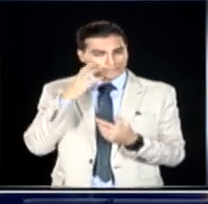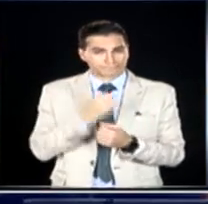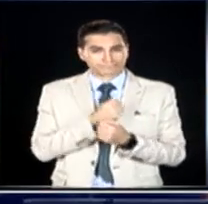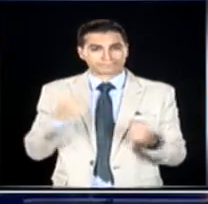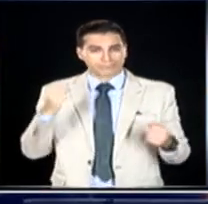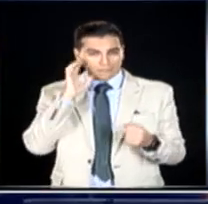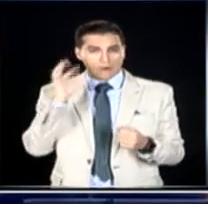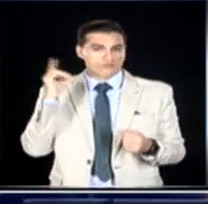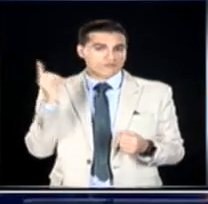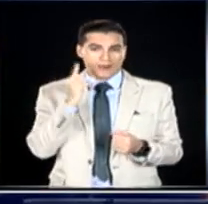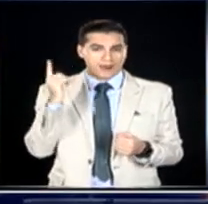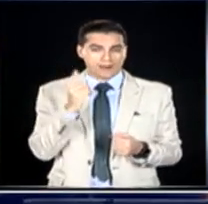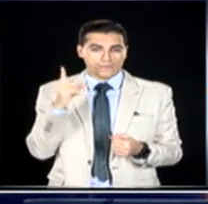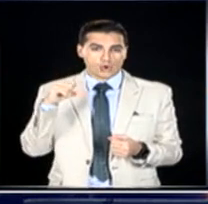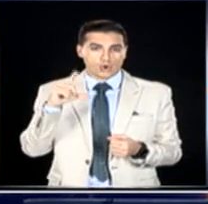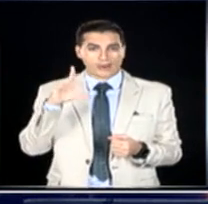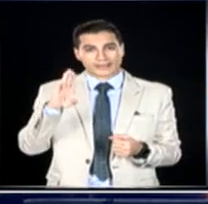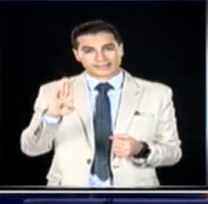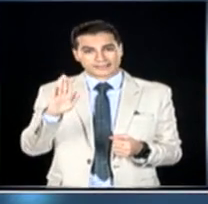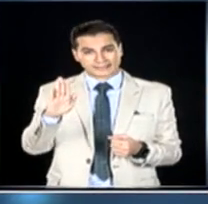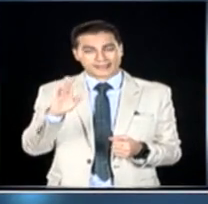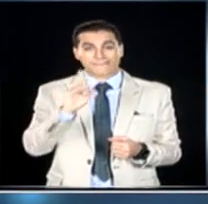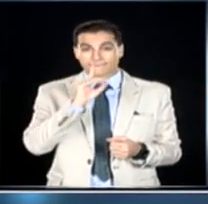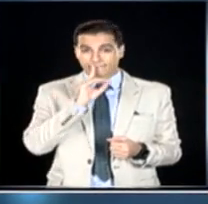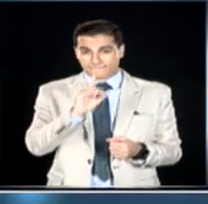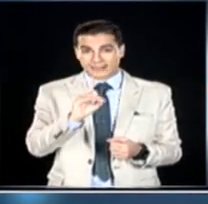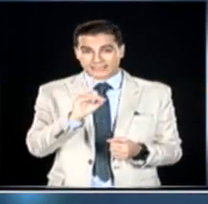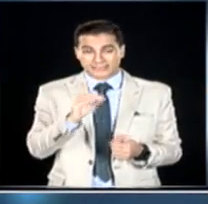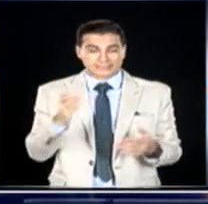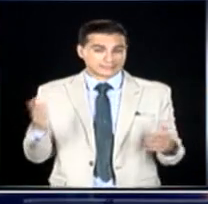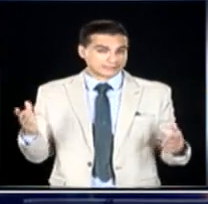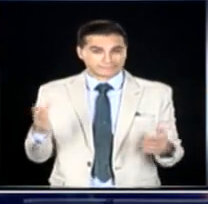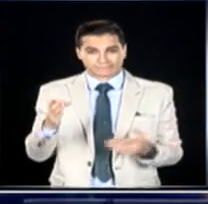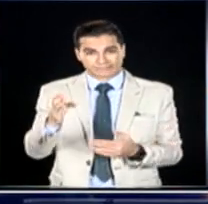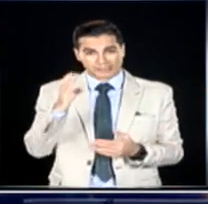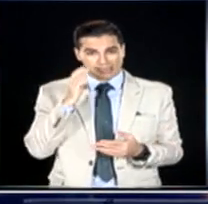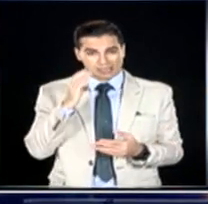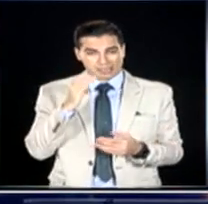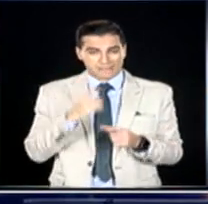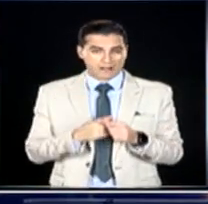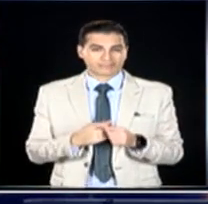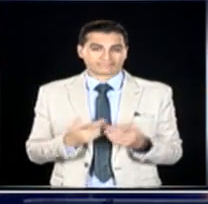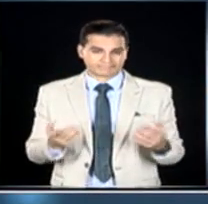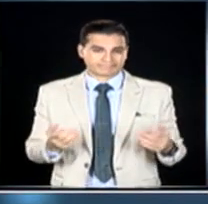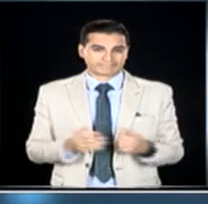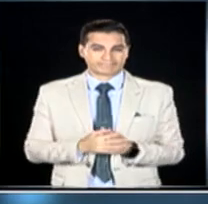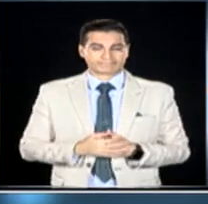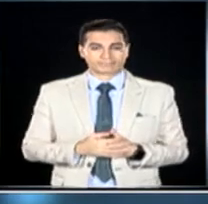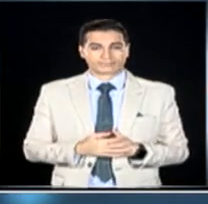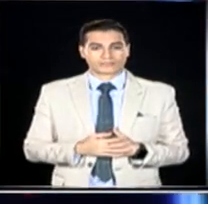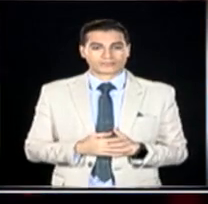طبعا لان رولكس من اشهر الماركات عالميا، ولكن رولكس اجابه خاطئه.